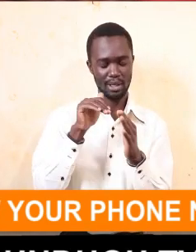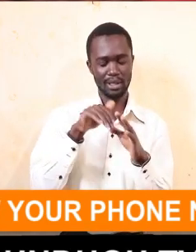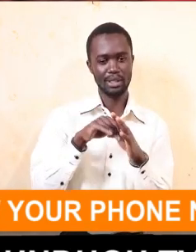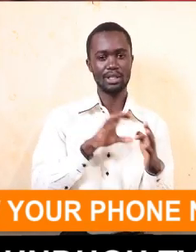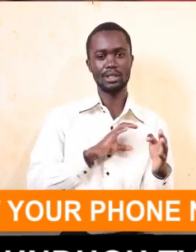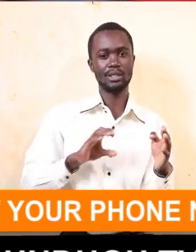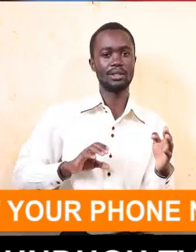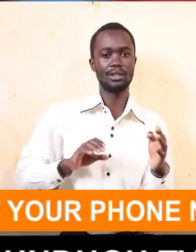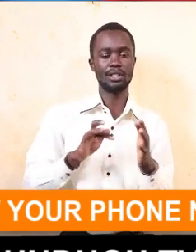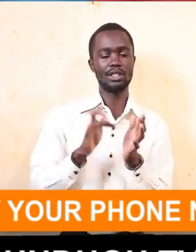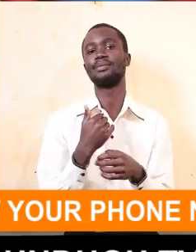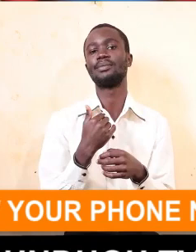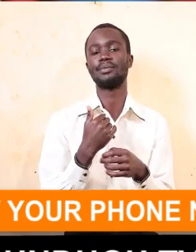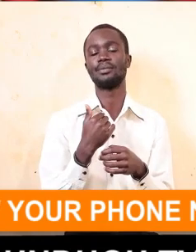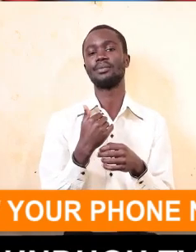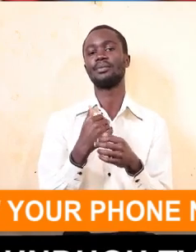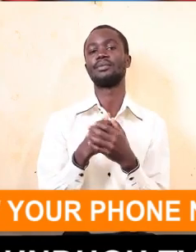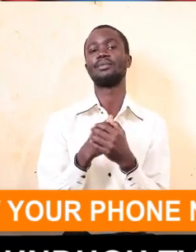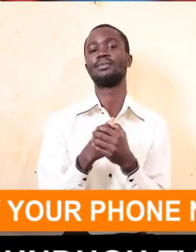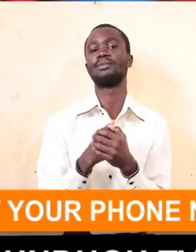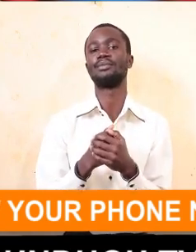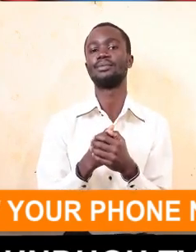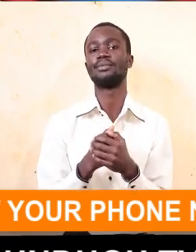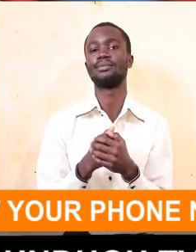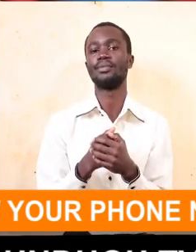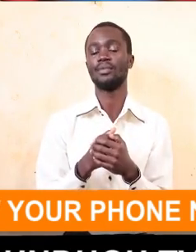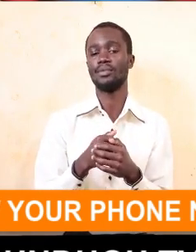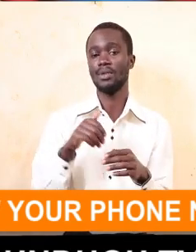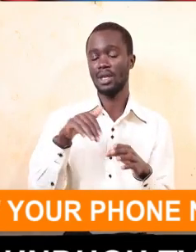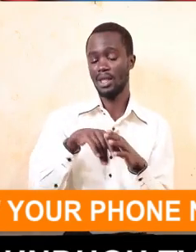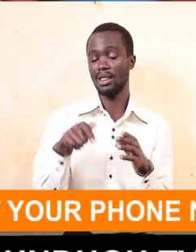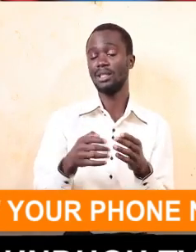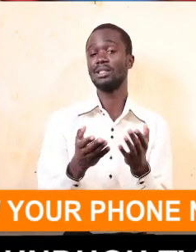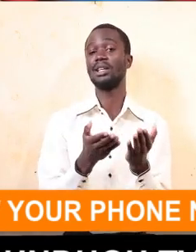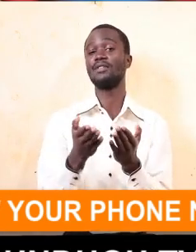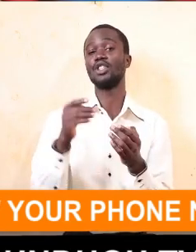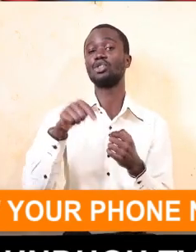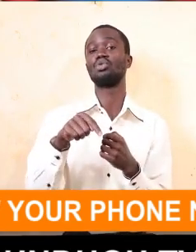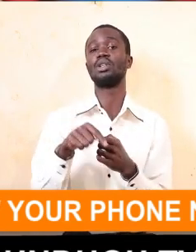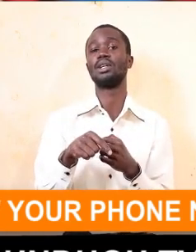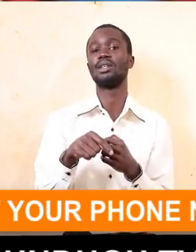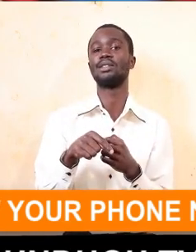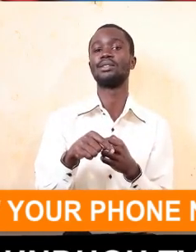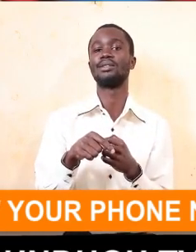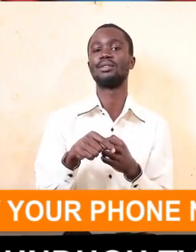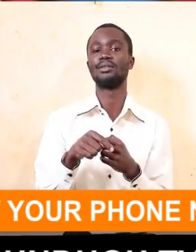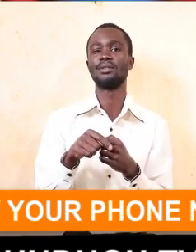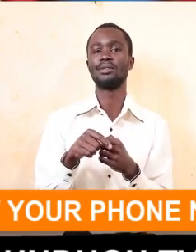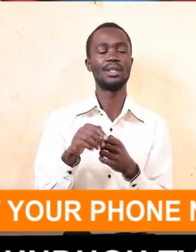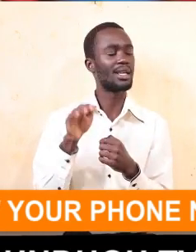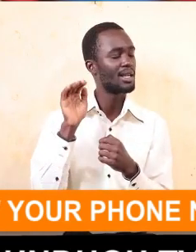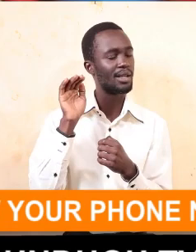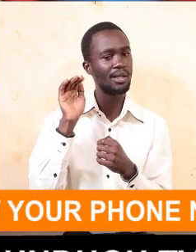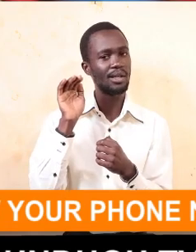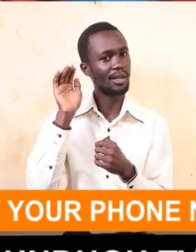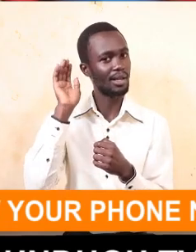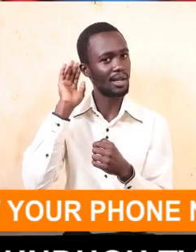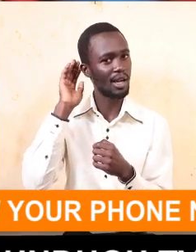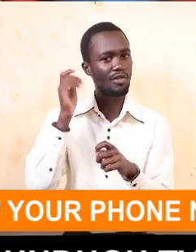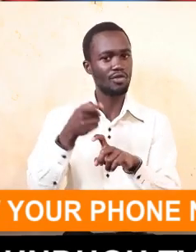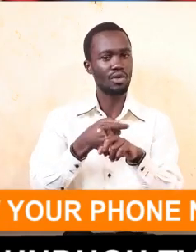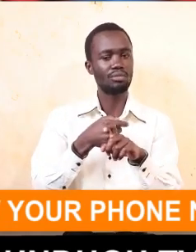wetu. Amen. Ibada yetu ya leo tuweze kusikia kutoka kitabu